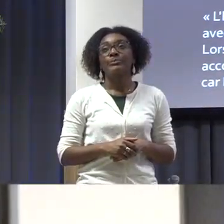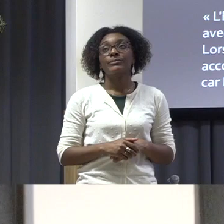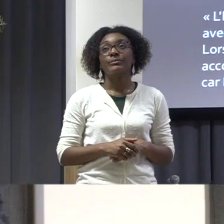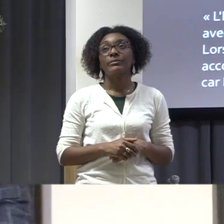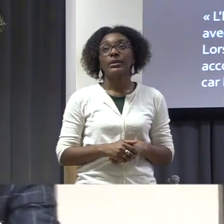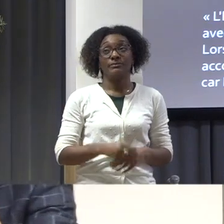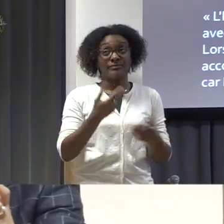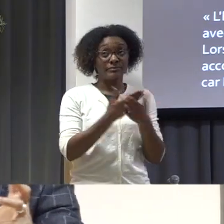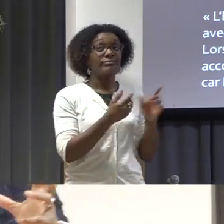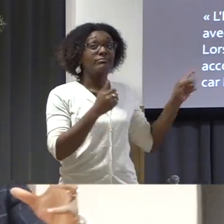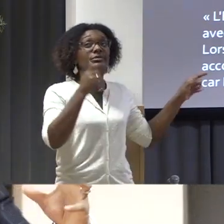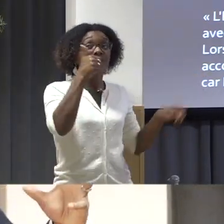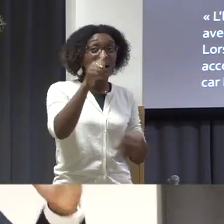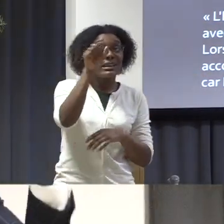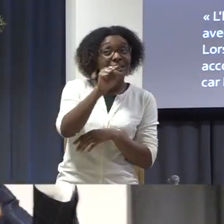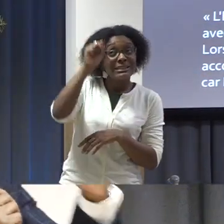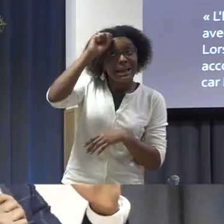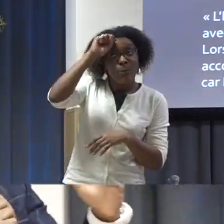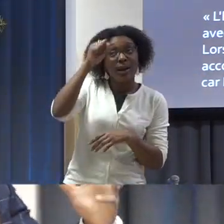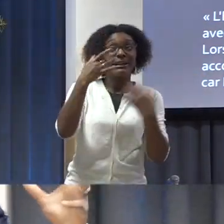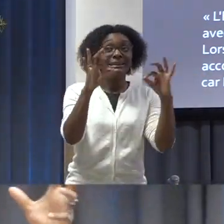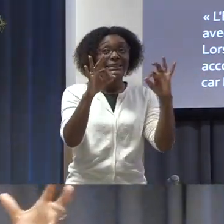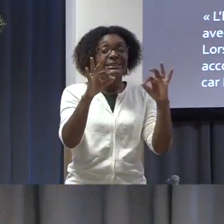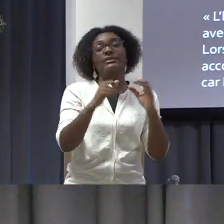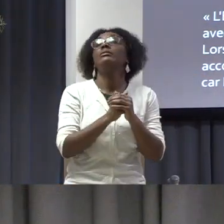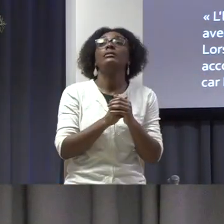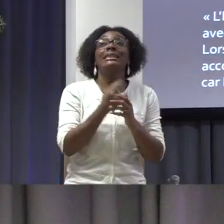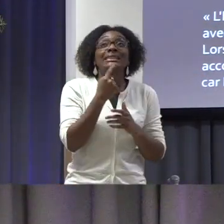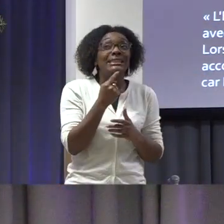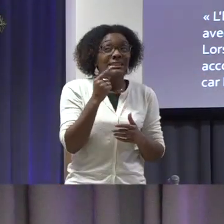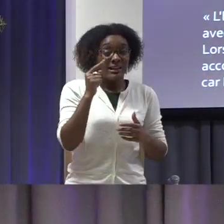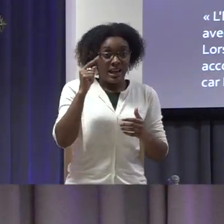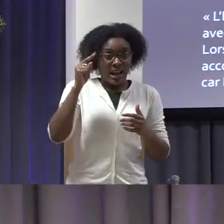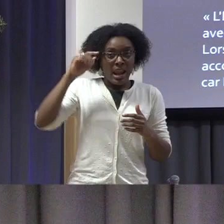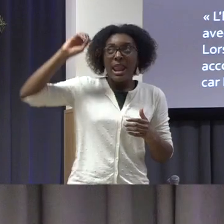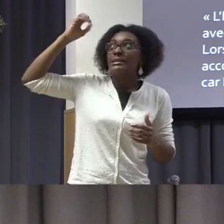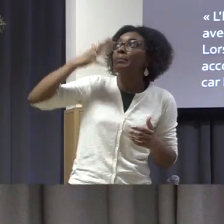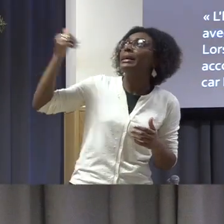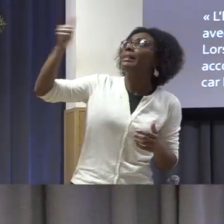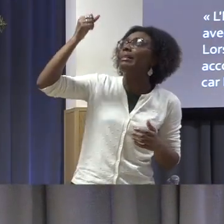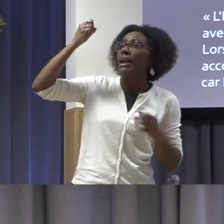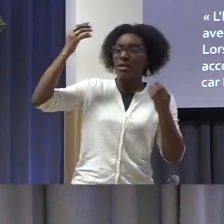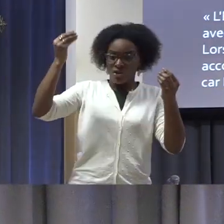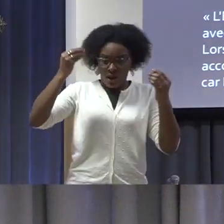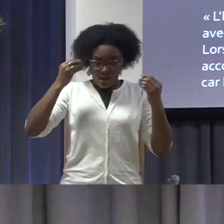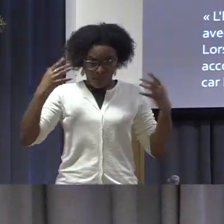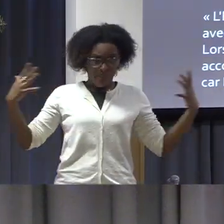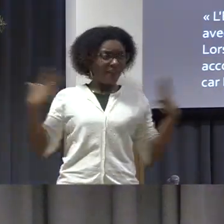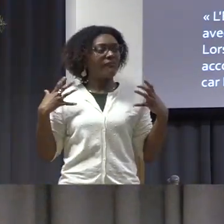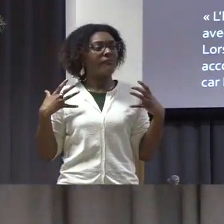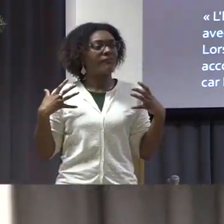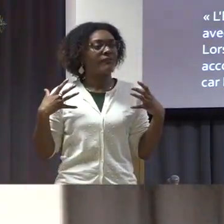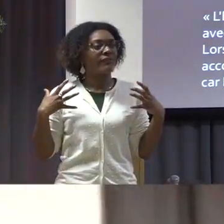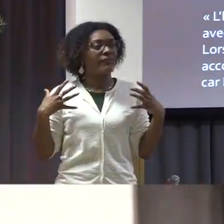saisira soyons saisis par l'esprit des lieux ils n'ont pas saisi par à des choses qui vont